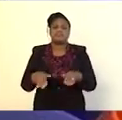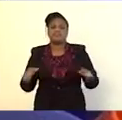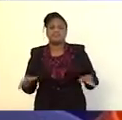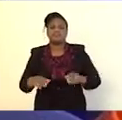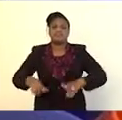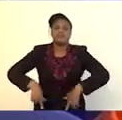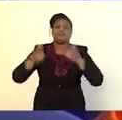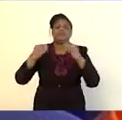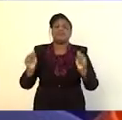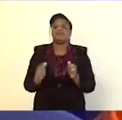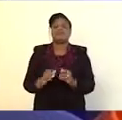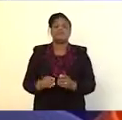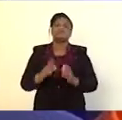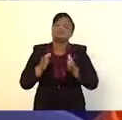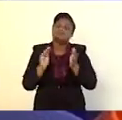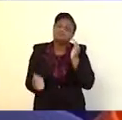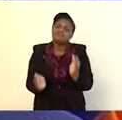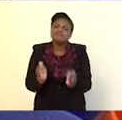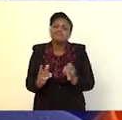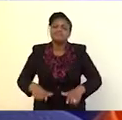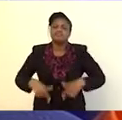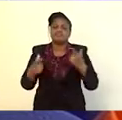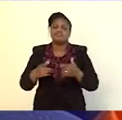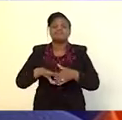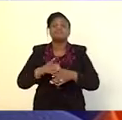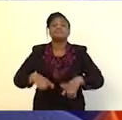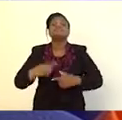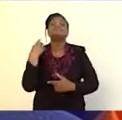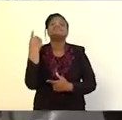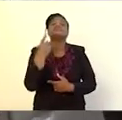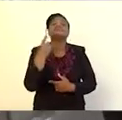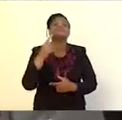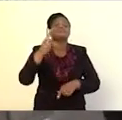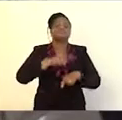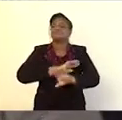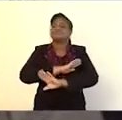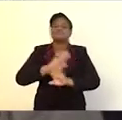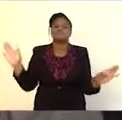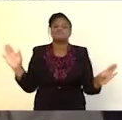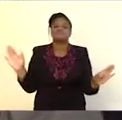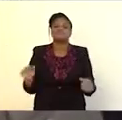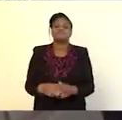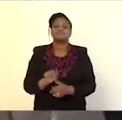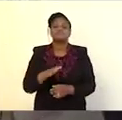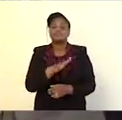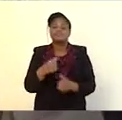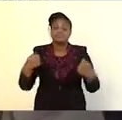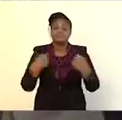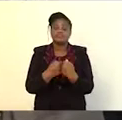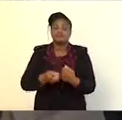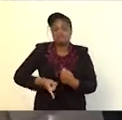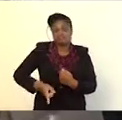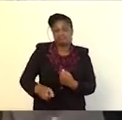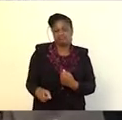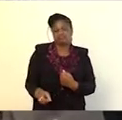Ngatingwarire upenyu, upenyu unogarwa kamwe chete. Tsaona mugwagwa dzirikunyakonzerwa nevamwe vasiri kuzasva vari